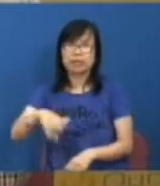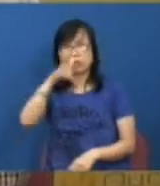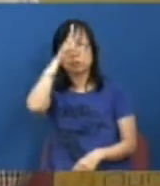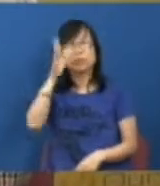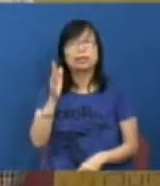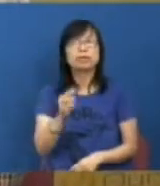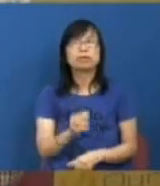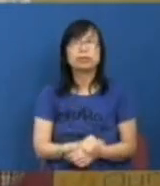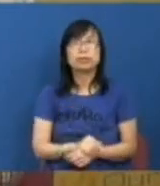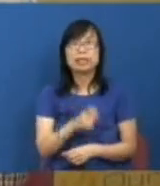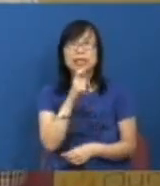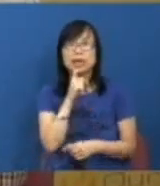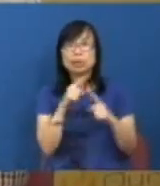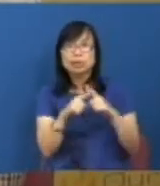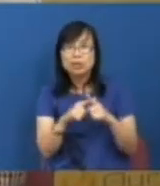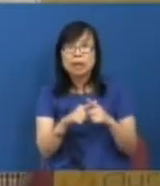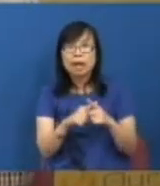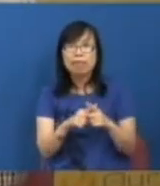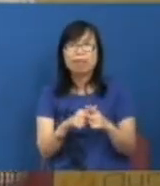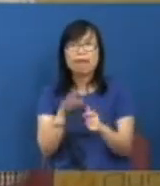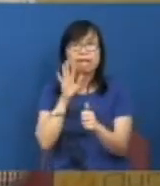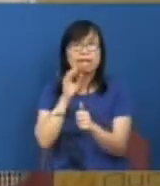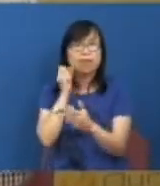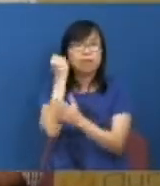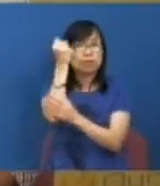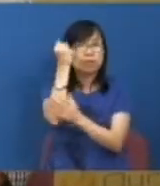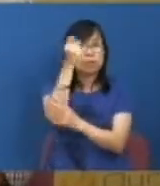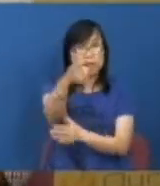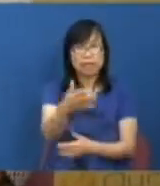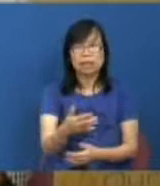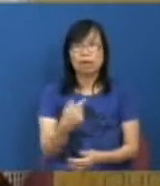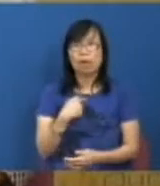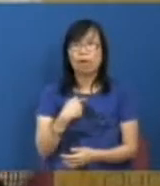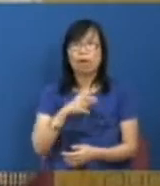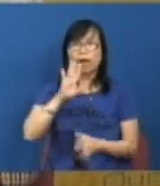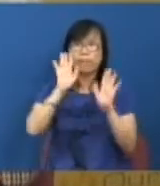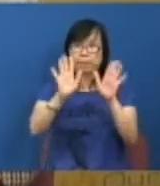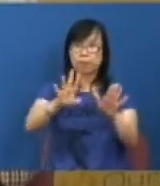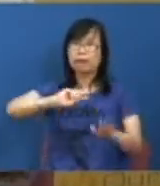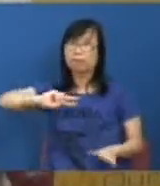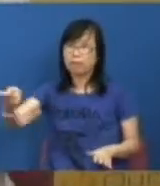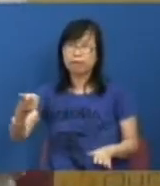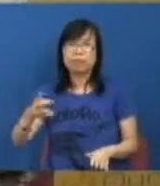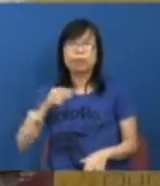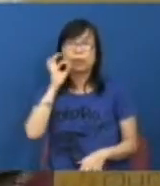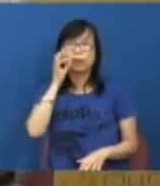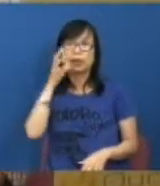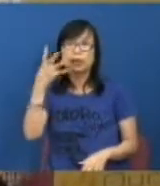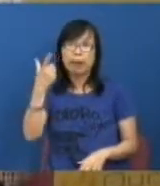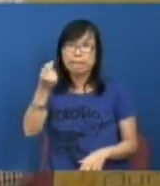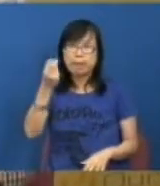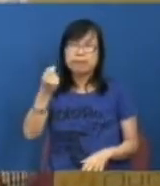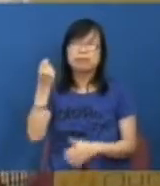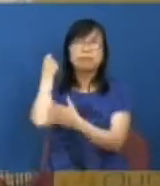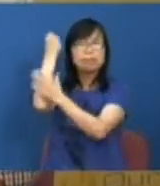到啦，嗱，如果有人阻你八十後阻你啊，咁你調翻轉，我幫你反對翻八十後，嚇，即係我幫你示威翻啊，即